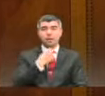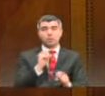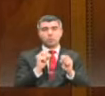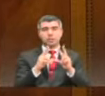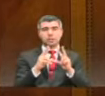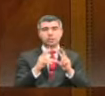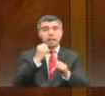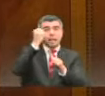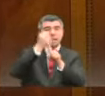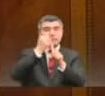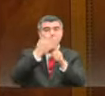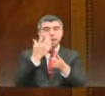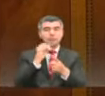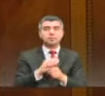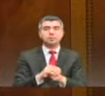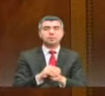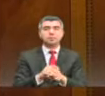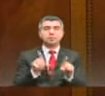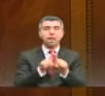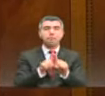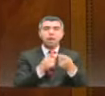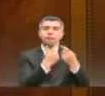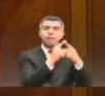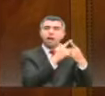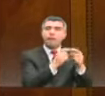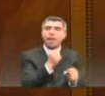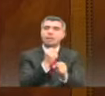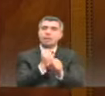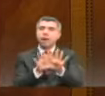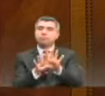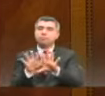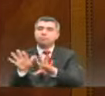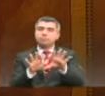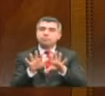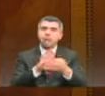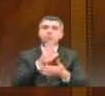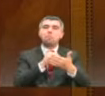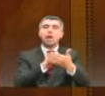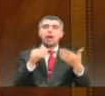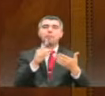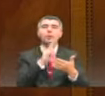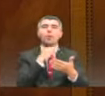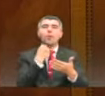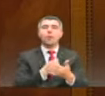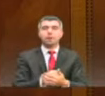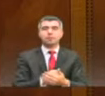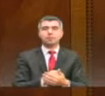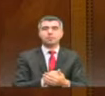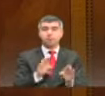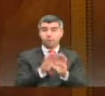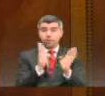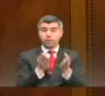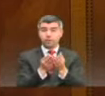هذه الإصلاحات وبأن هذه الأوراش الذي يتضمنه هذا البرنامج لا يستلزم